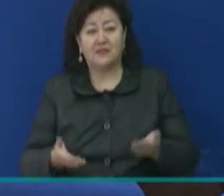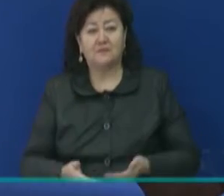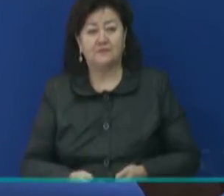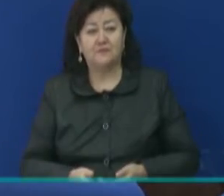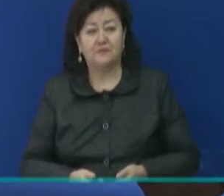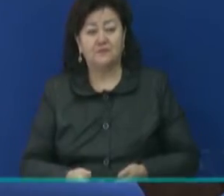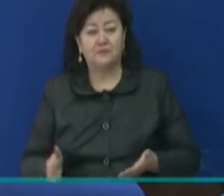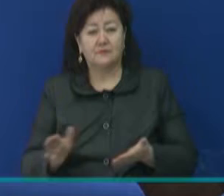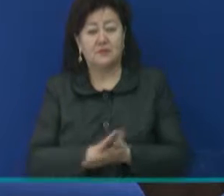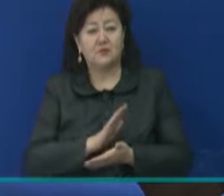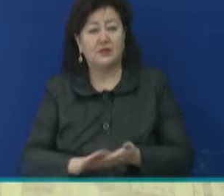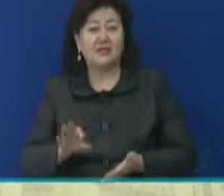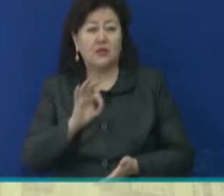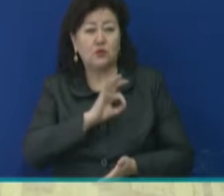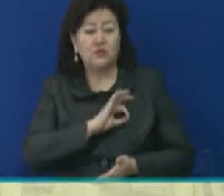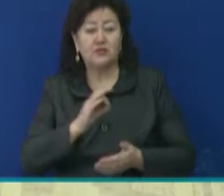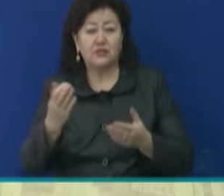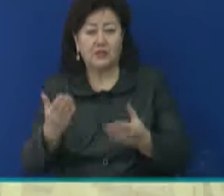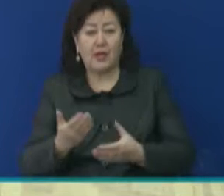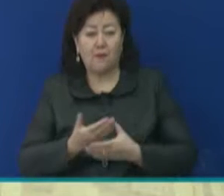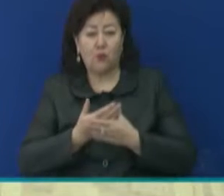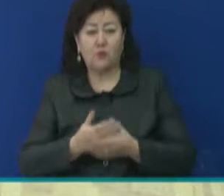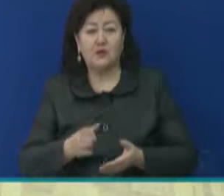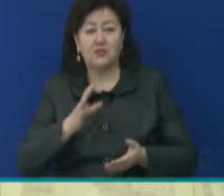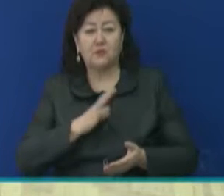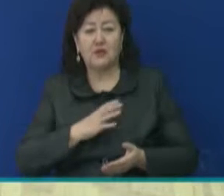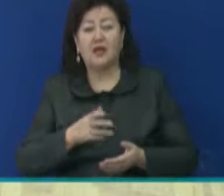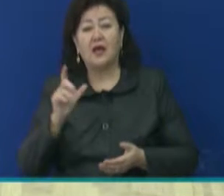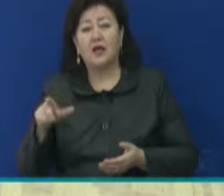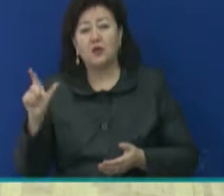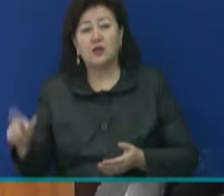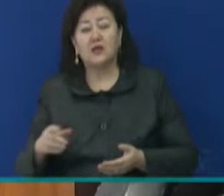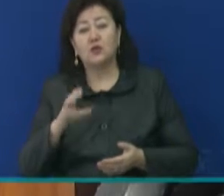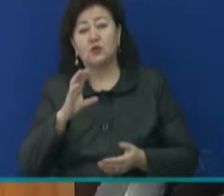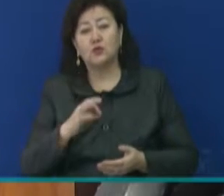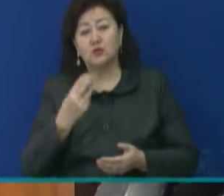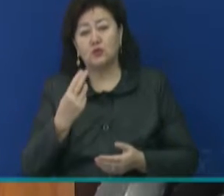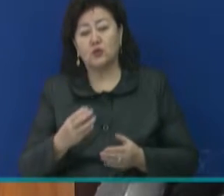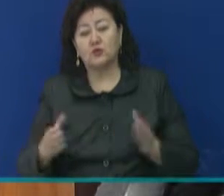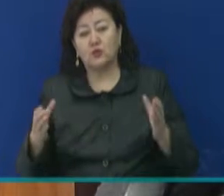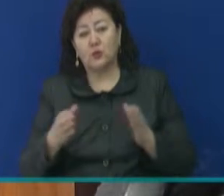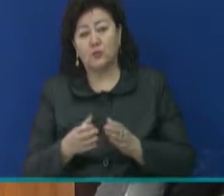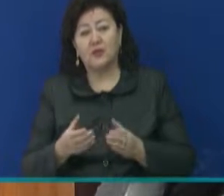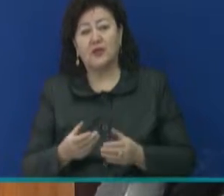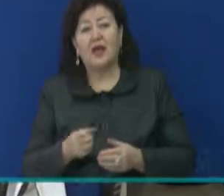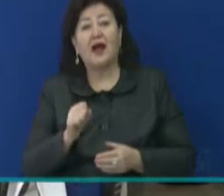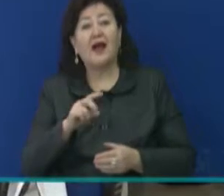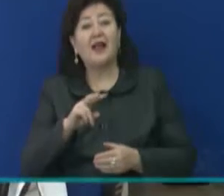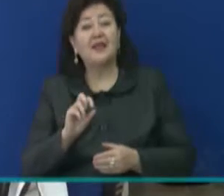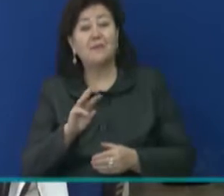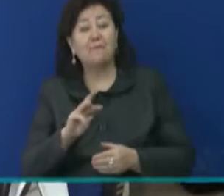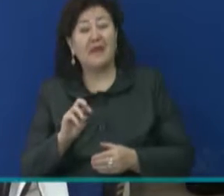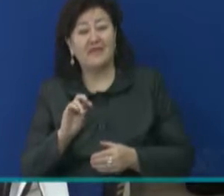бесплатная юридическая помощь была оказана гражданам которые относятся к социальной категории в их числе алименщики